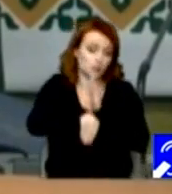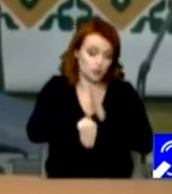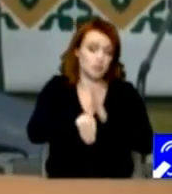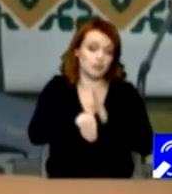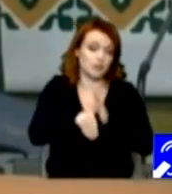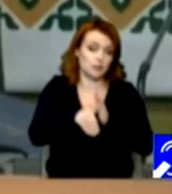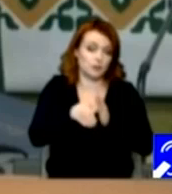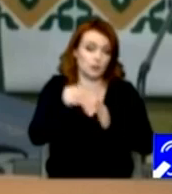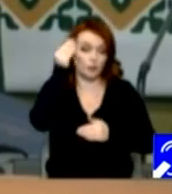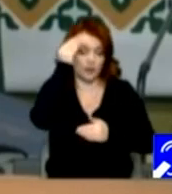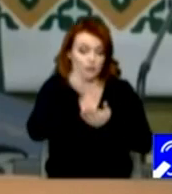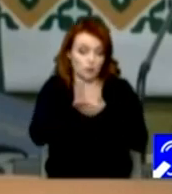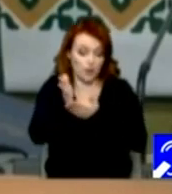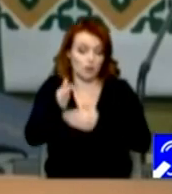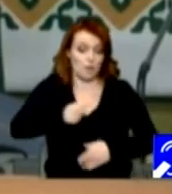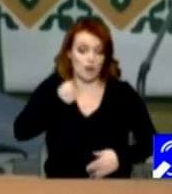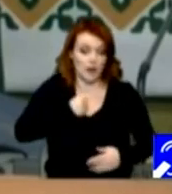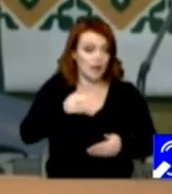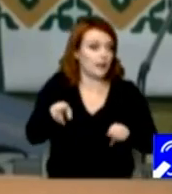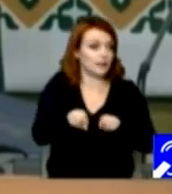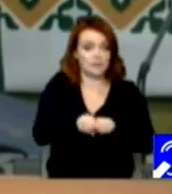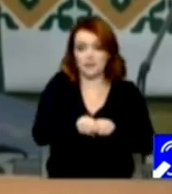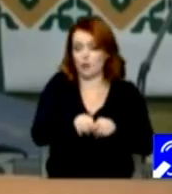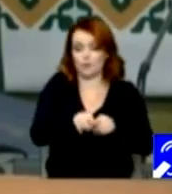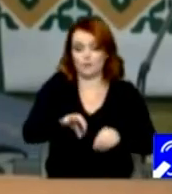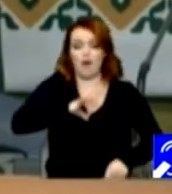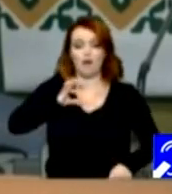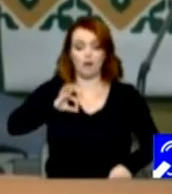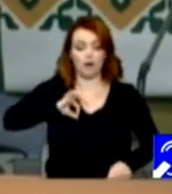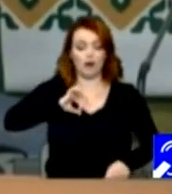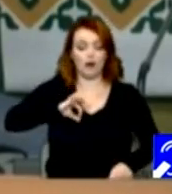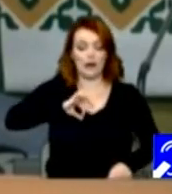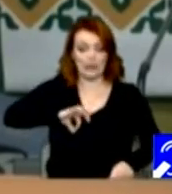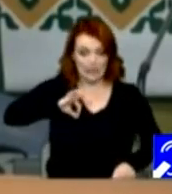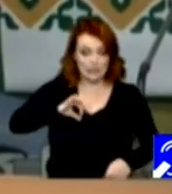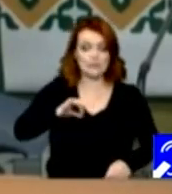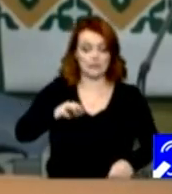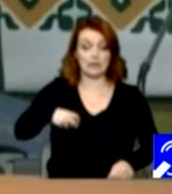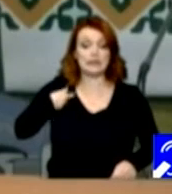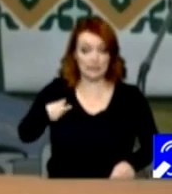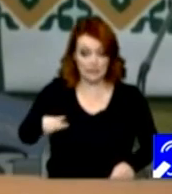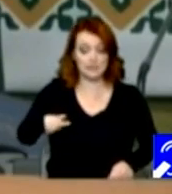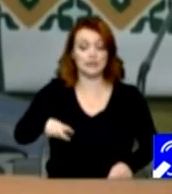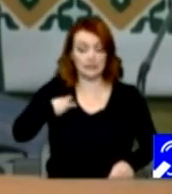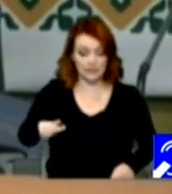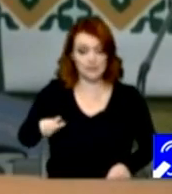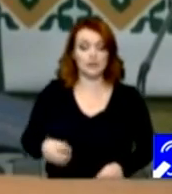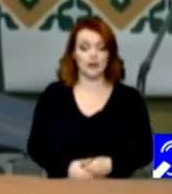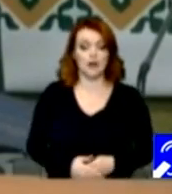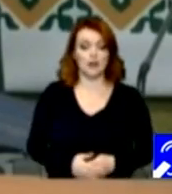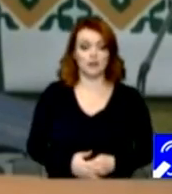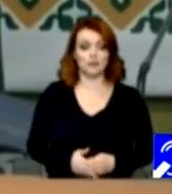Militar oamenii care directă la adresa stabilității securității și integrității teritoriale a republicii Moldova